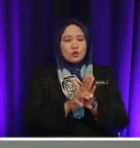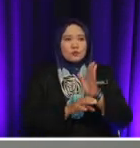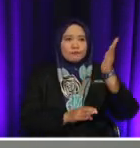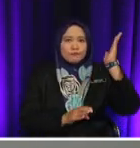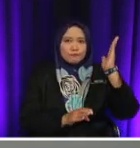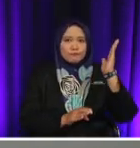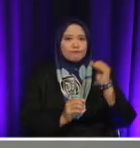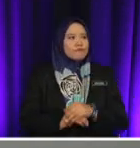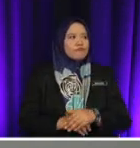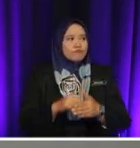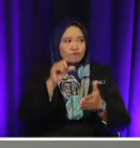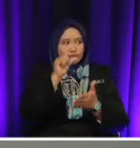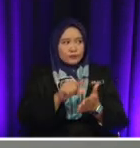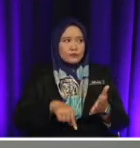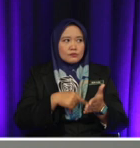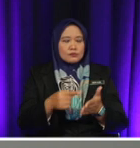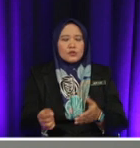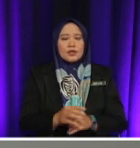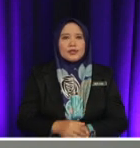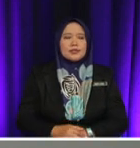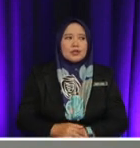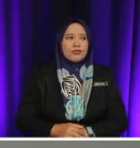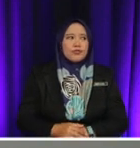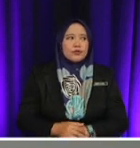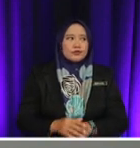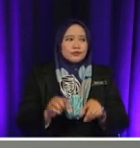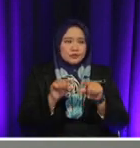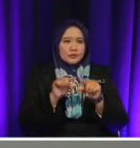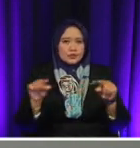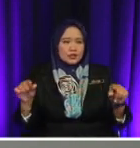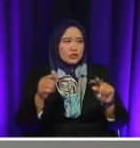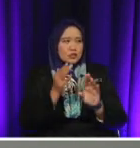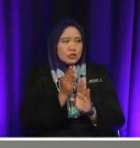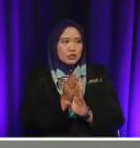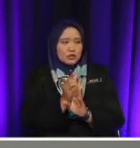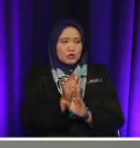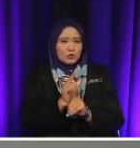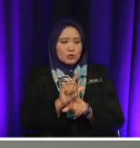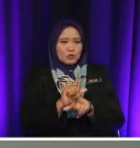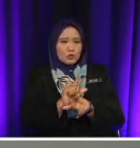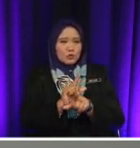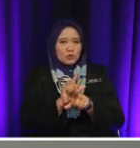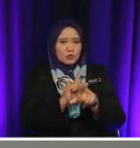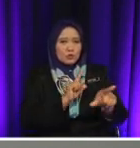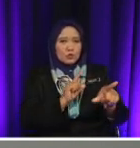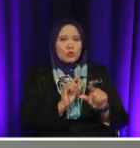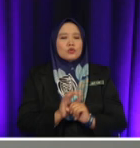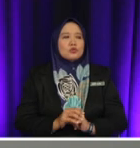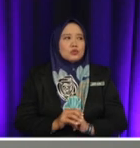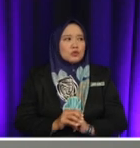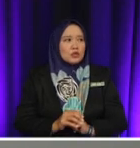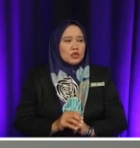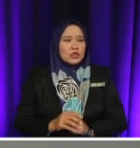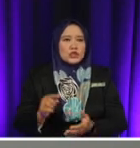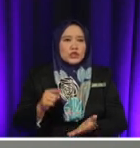lurus graf lurus ini menunjukkan bahawa masa aunan dalam minit tadi melawan jisim dalam kilogram iaitu bilangan